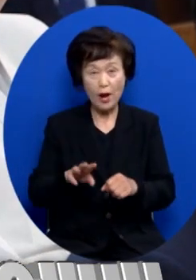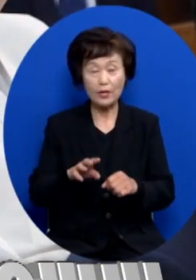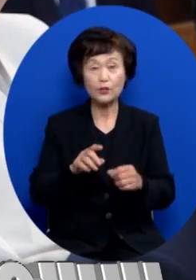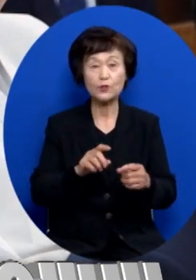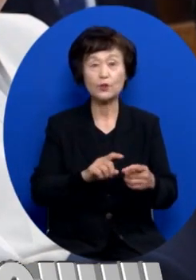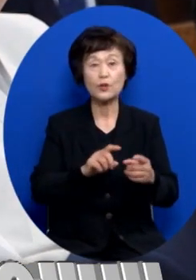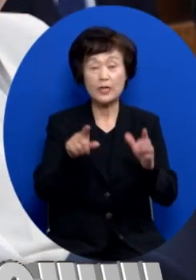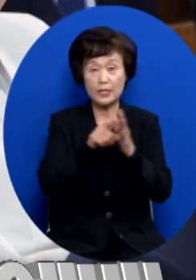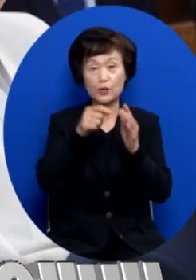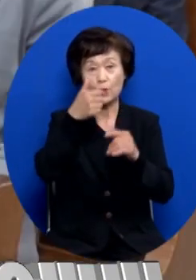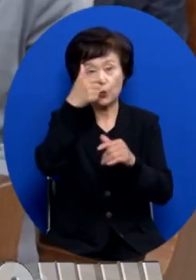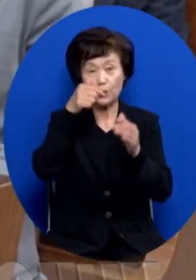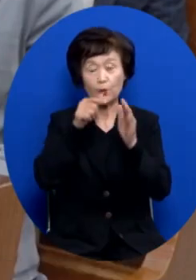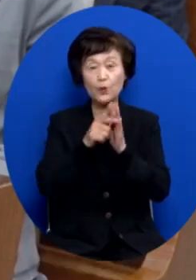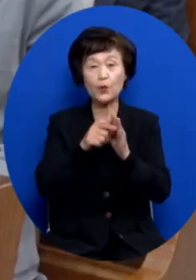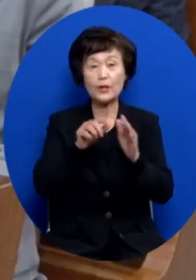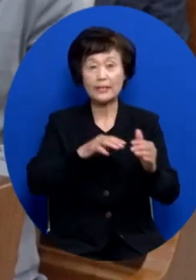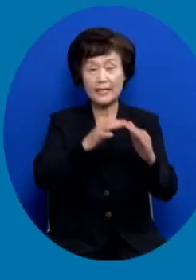드렸습니다.